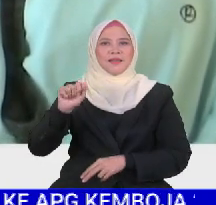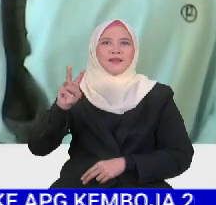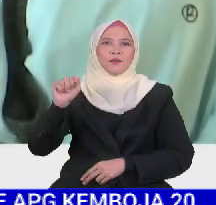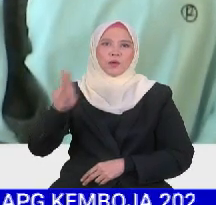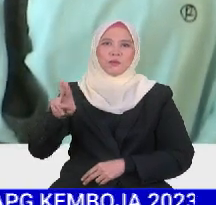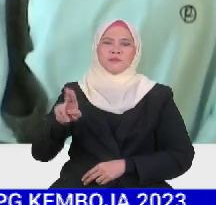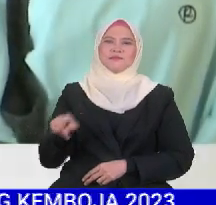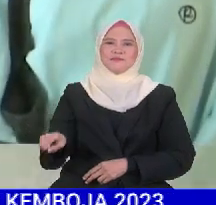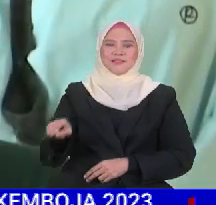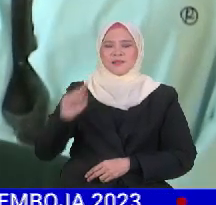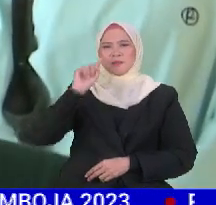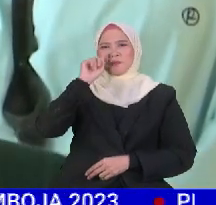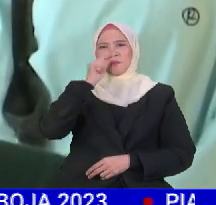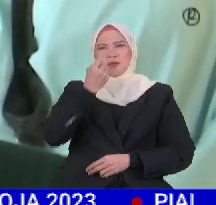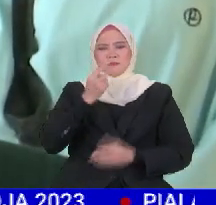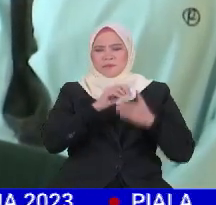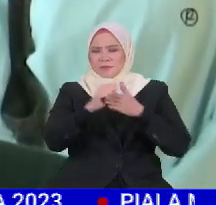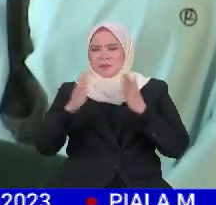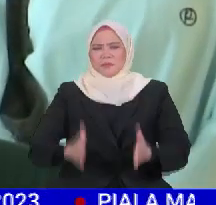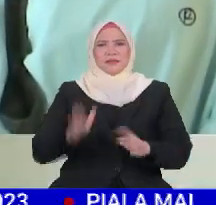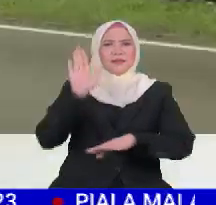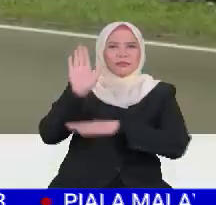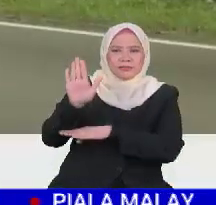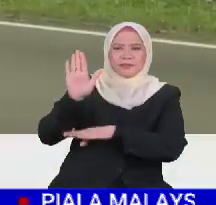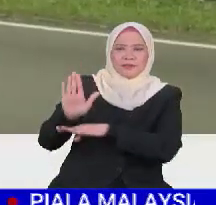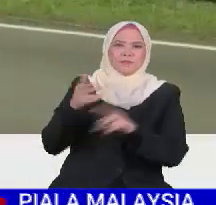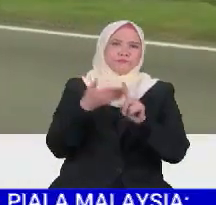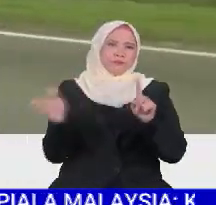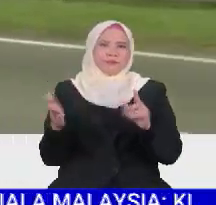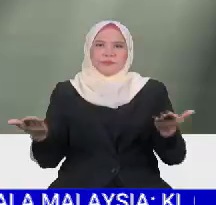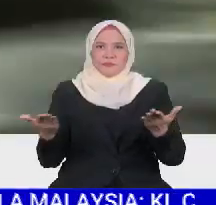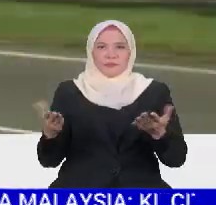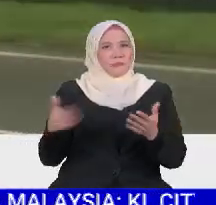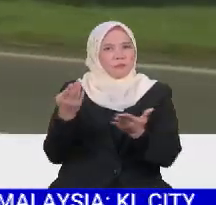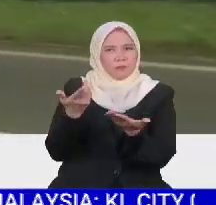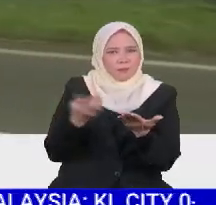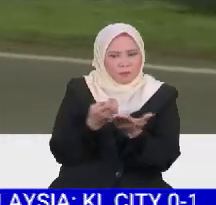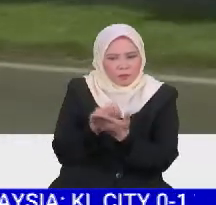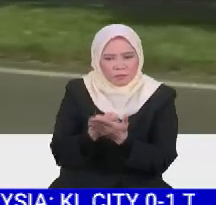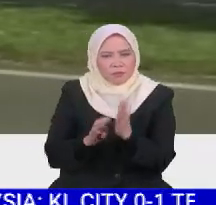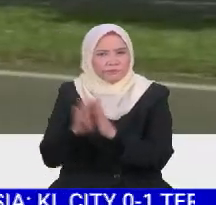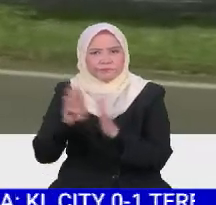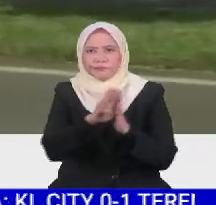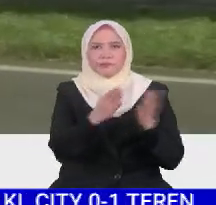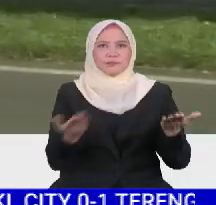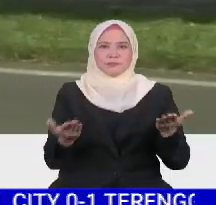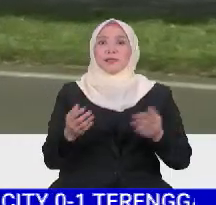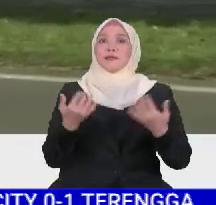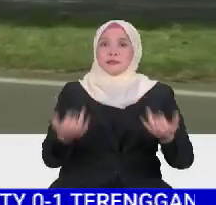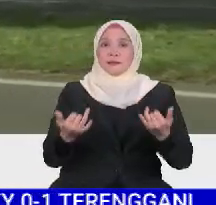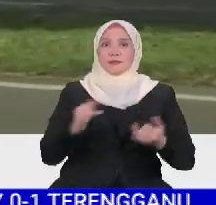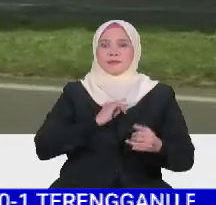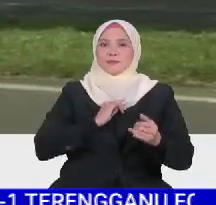janji kosong dan ketinggalan perkembangan di tawaug jadi saya memberikan satu komitmen